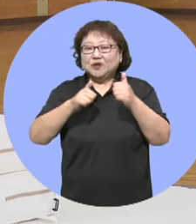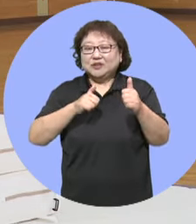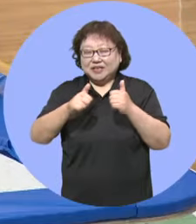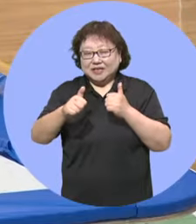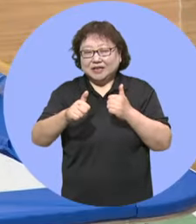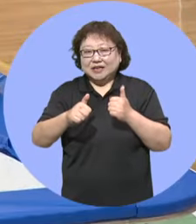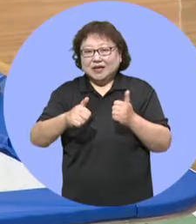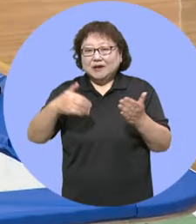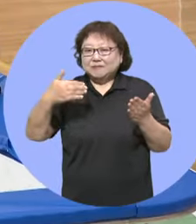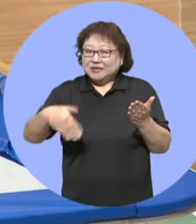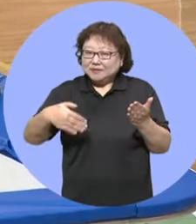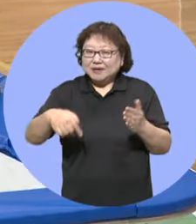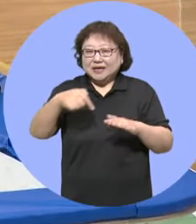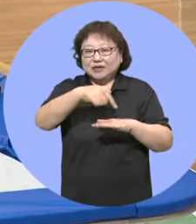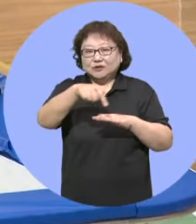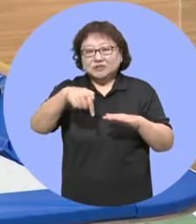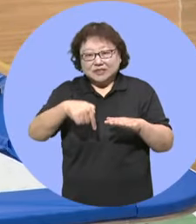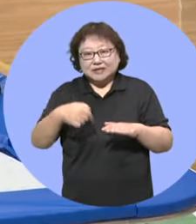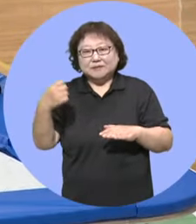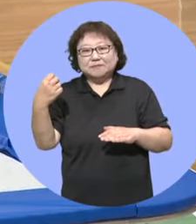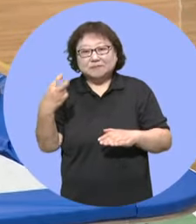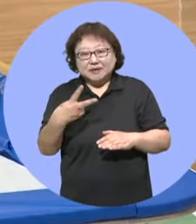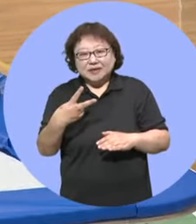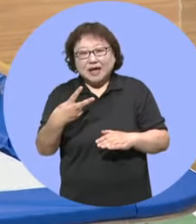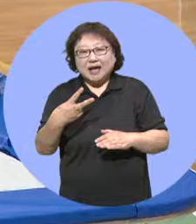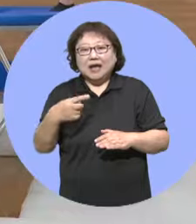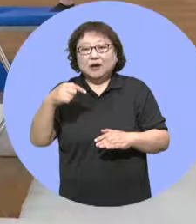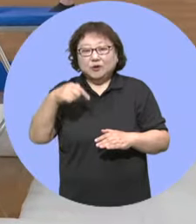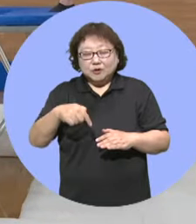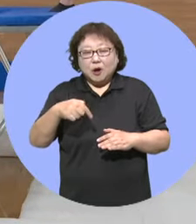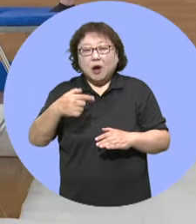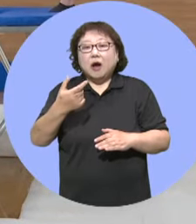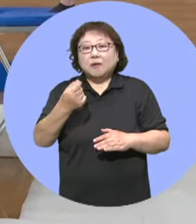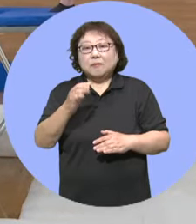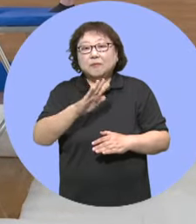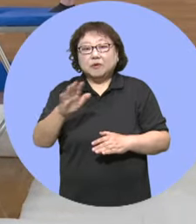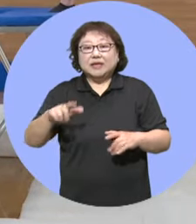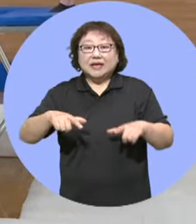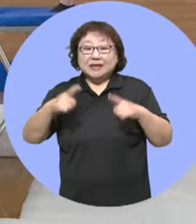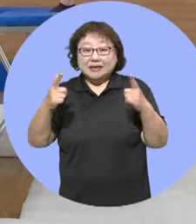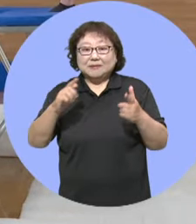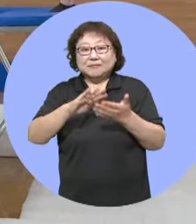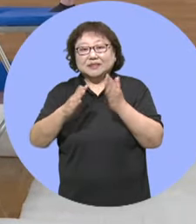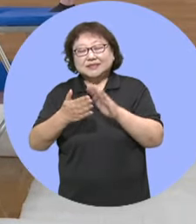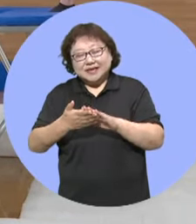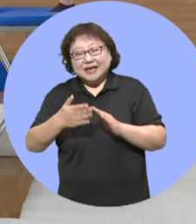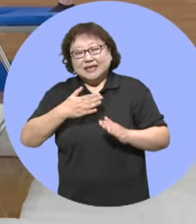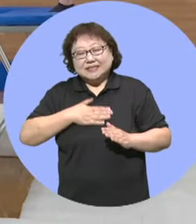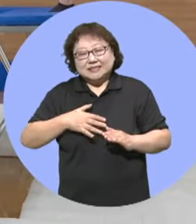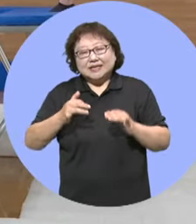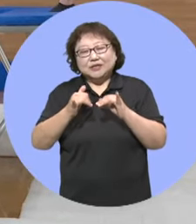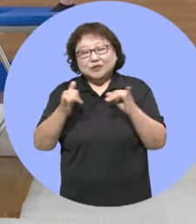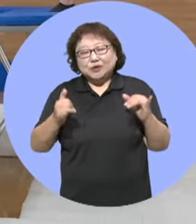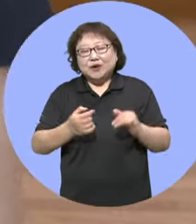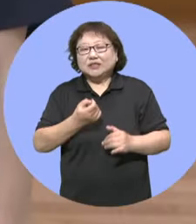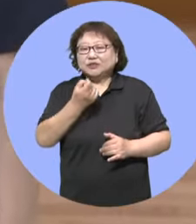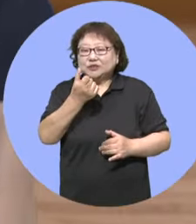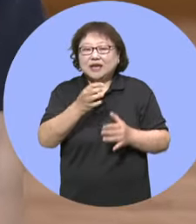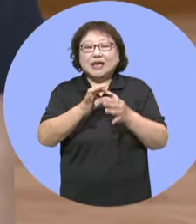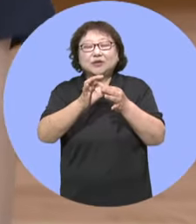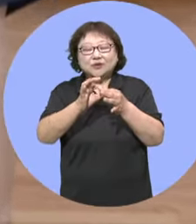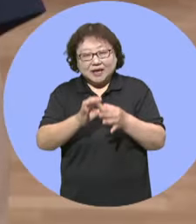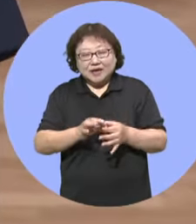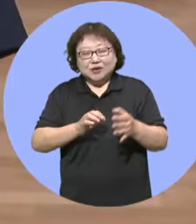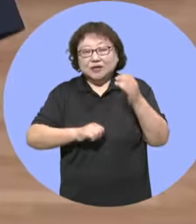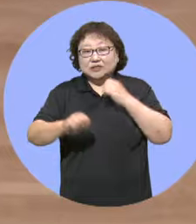ものを栃木県または、茂木町でから知っている方が少ないと思います。なのでこの活